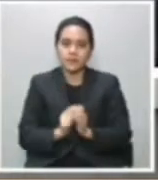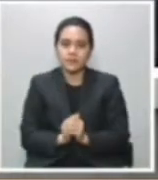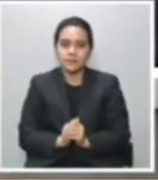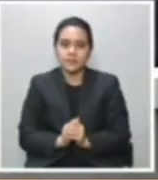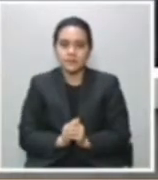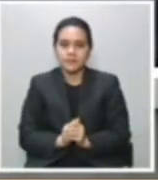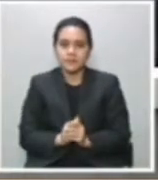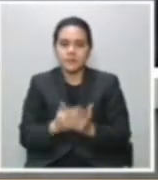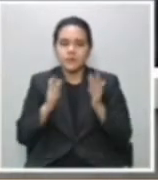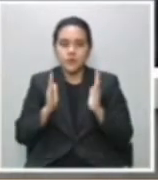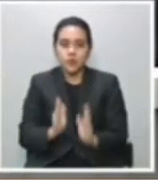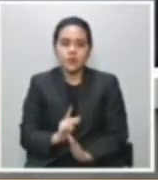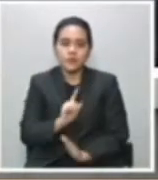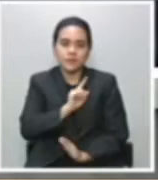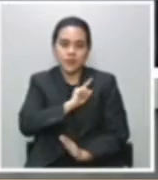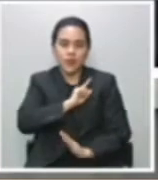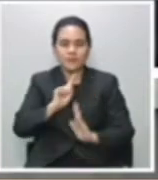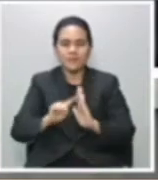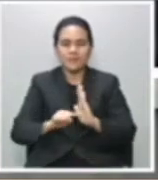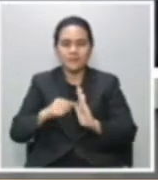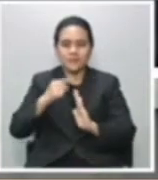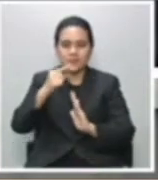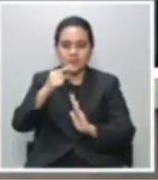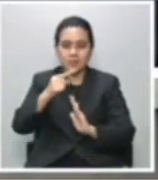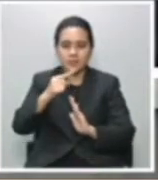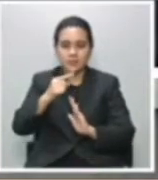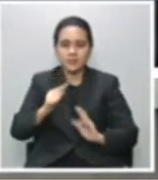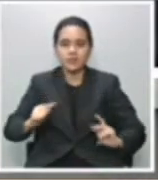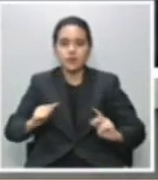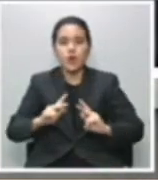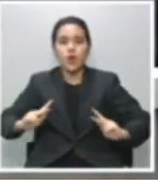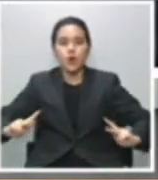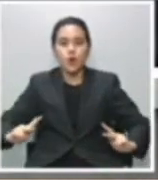ผู้ที่รับผิดชอบเริ่มแรกเป็นของกรมโยธ